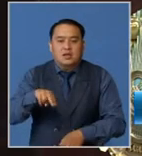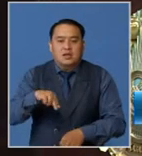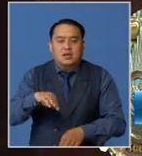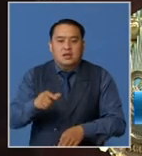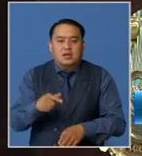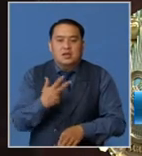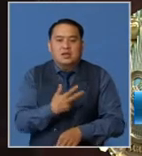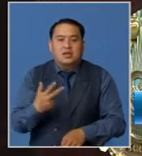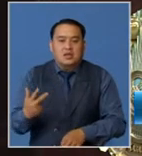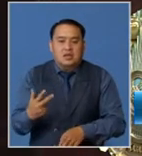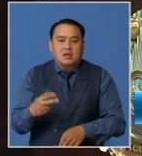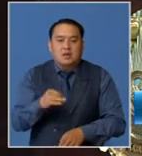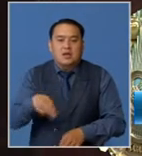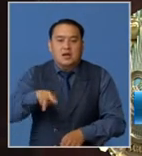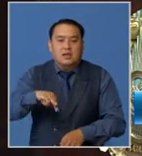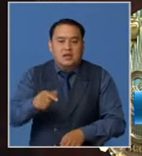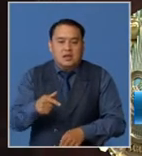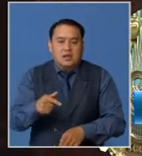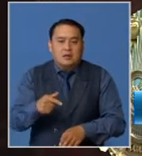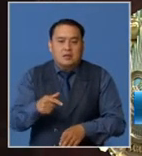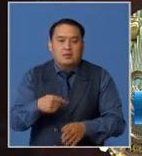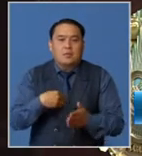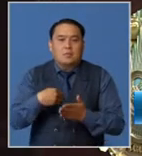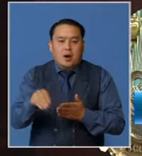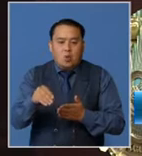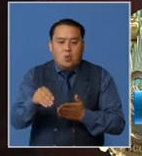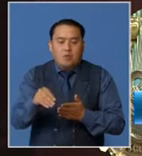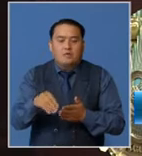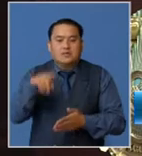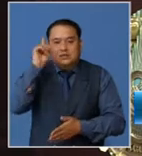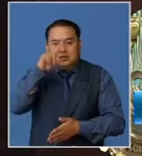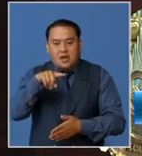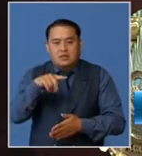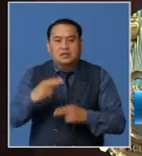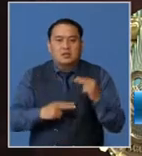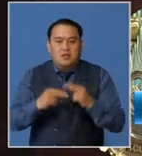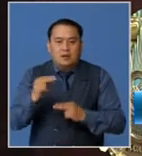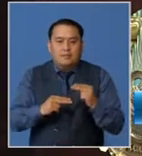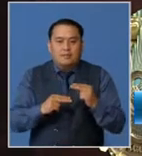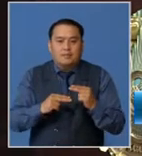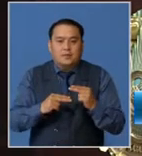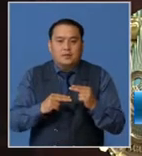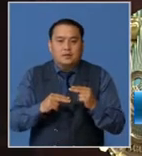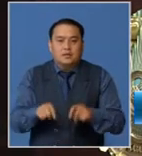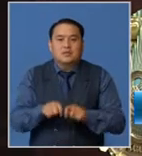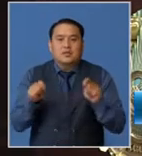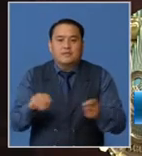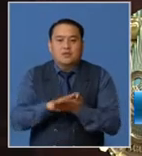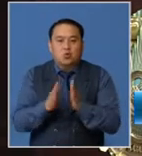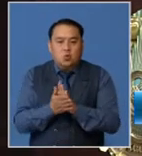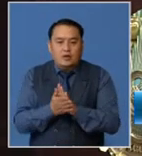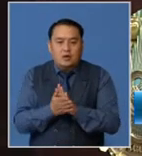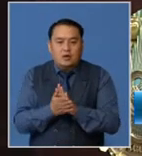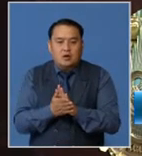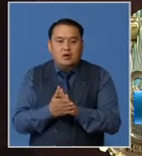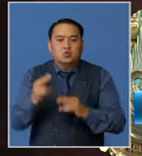3,3 миллиарда тенге идет на покупку. Вы должны знать таких застройщиков. Им создавать условия, чтобы они